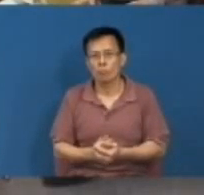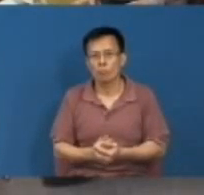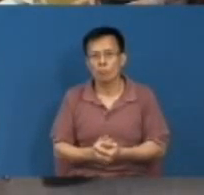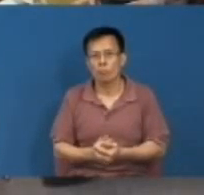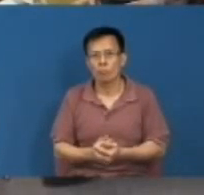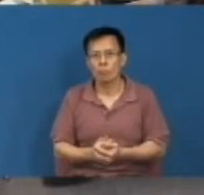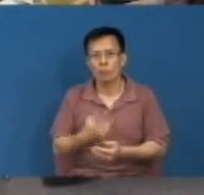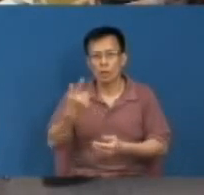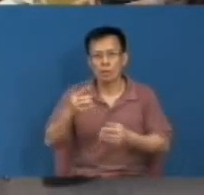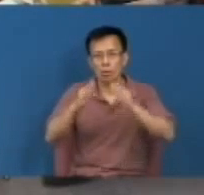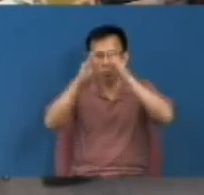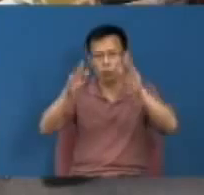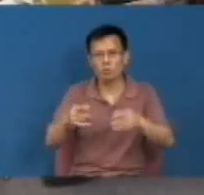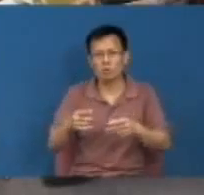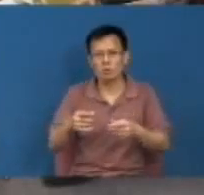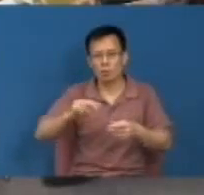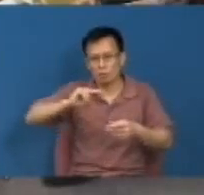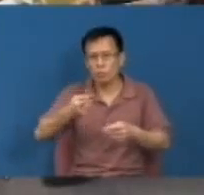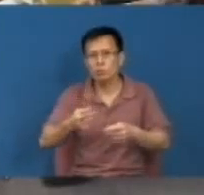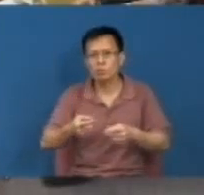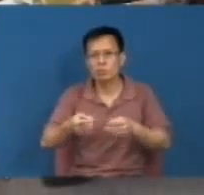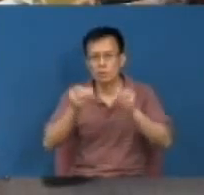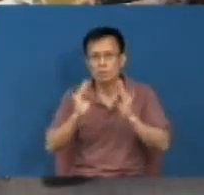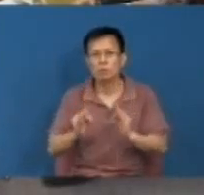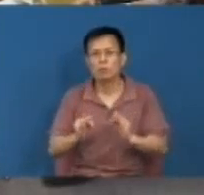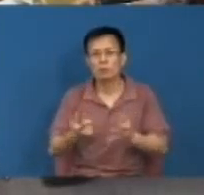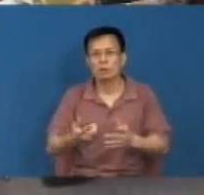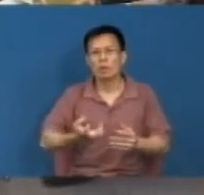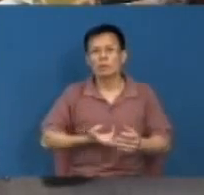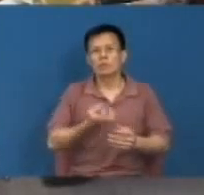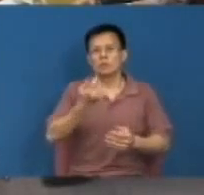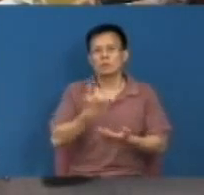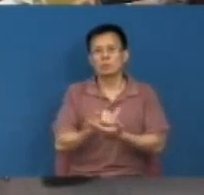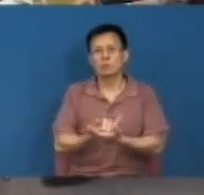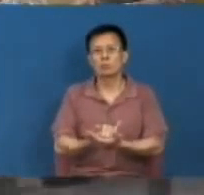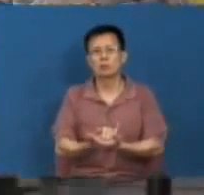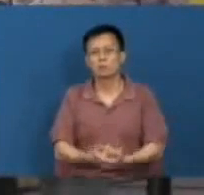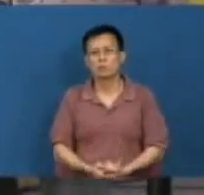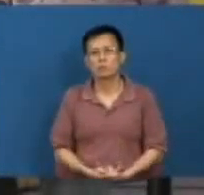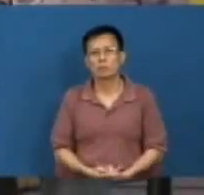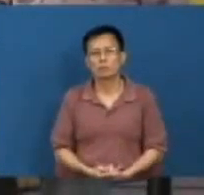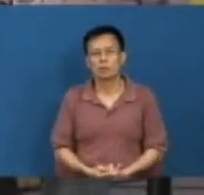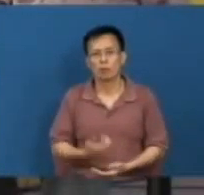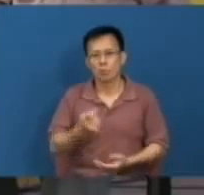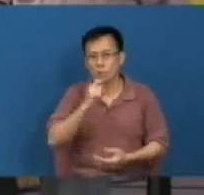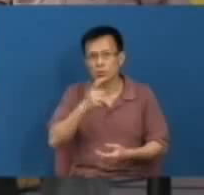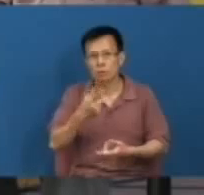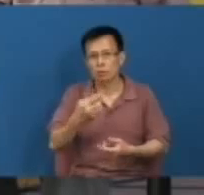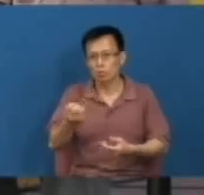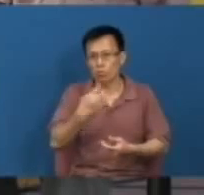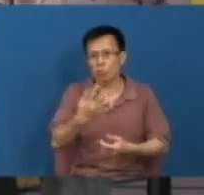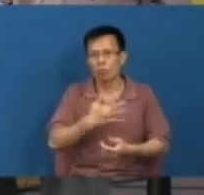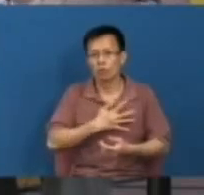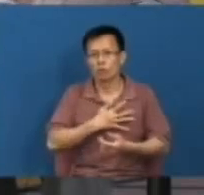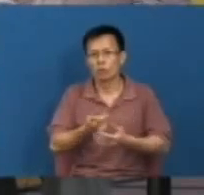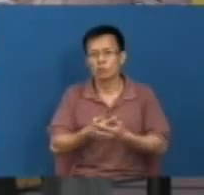嗰間鋪低300多萬啊？差唔多咩激化咗？ 我想講咧，就係話，我覺得有一樣就係好恐怖嘅事，就係點